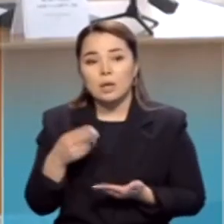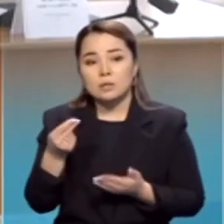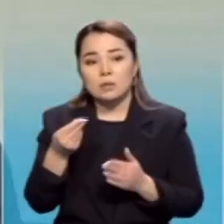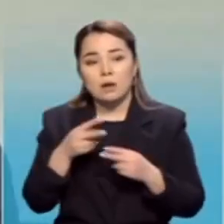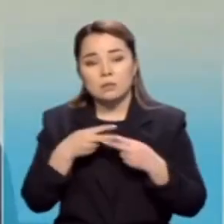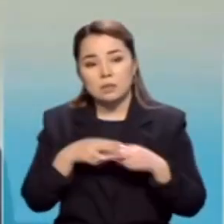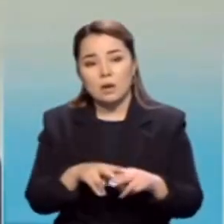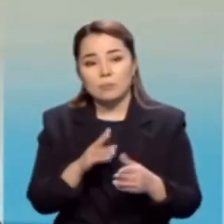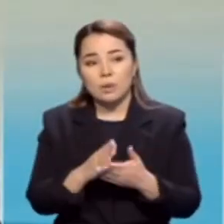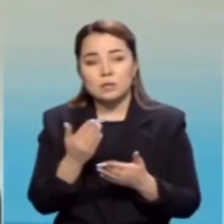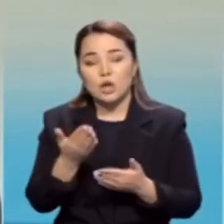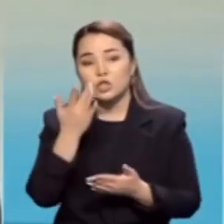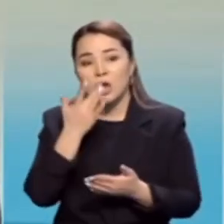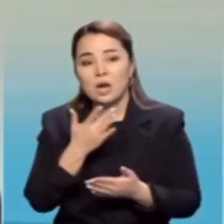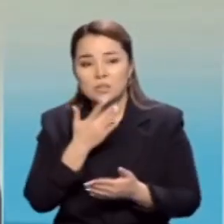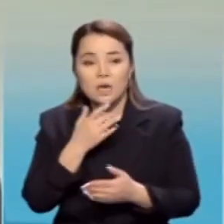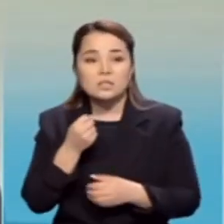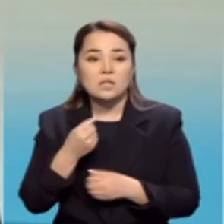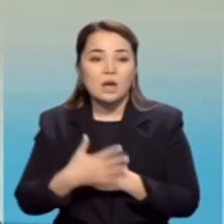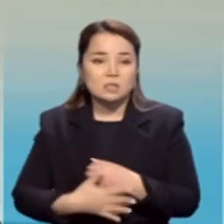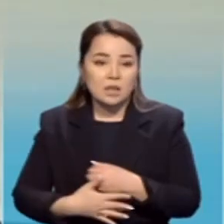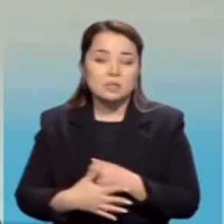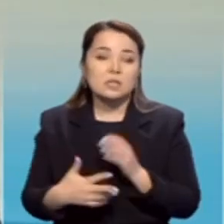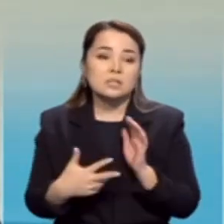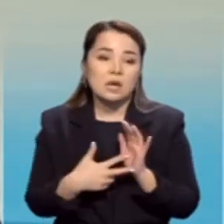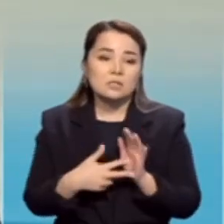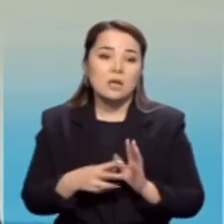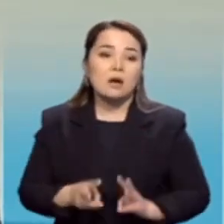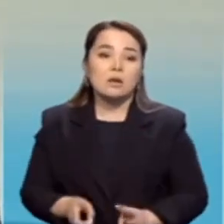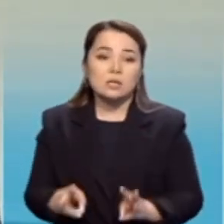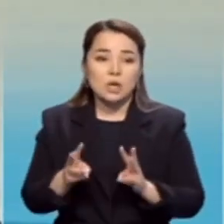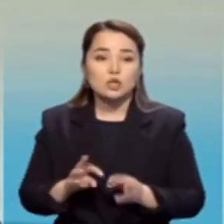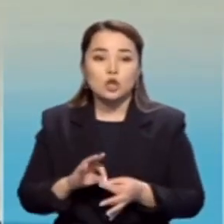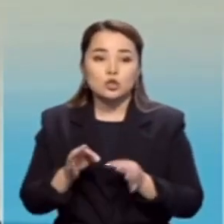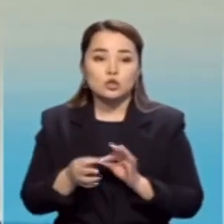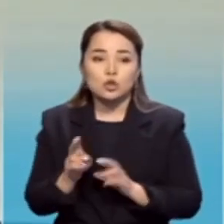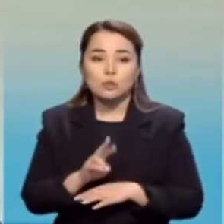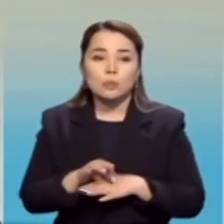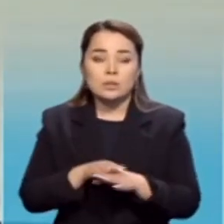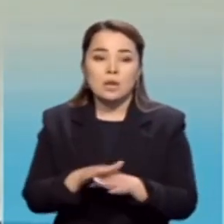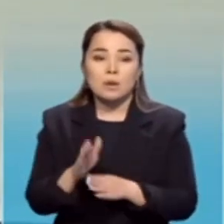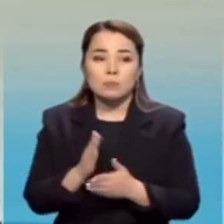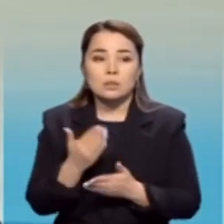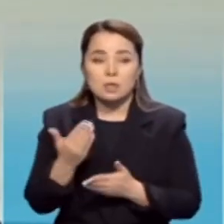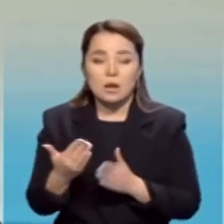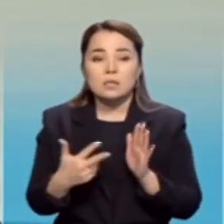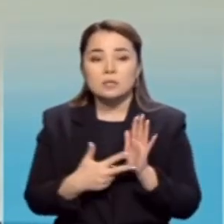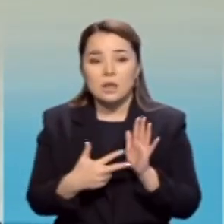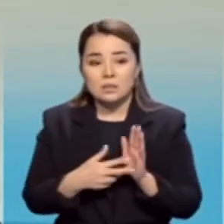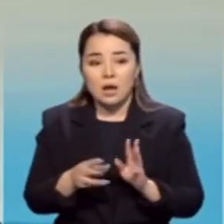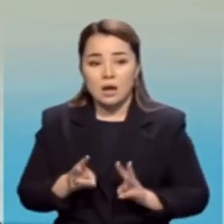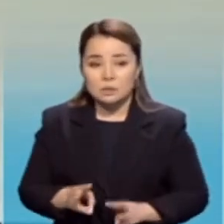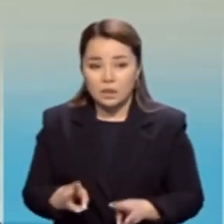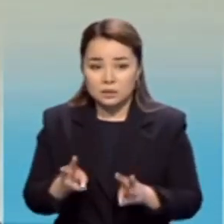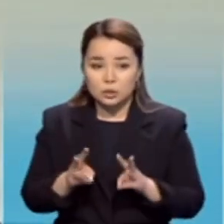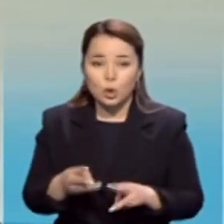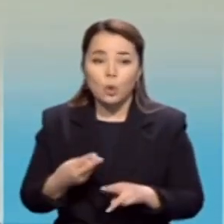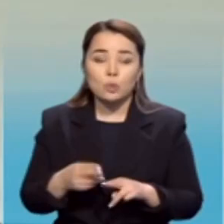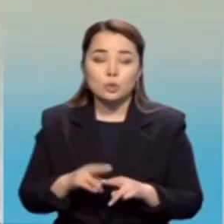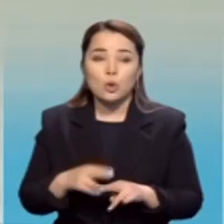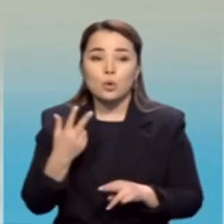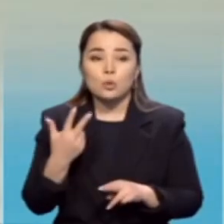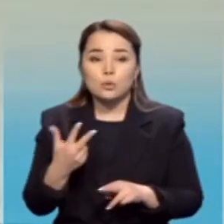салыпты. Жазда станцияда 8 қазандық күрделі жөндеу жұмыстары жүргізіледі. 8 қазандықта. Ол